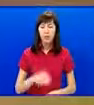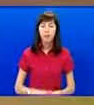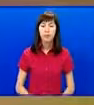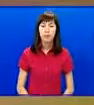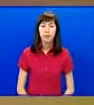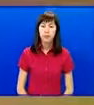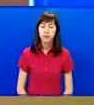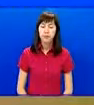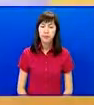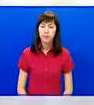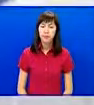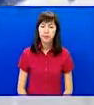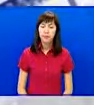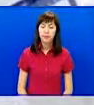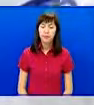вы увидите.